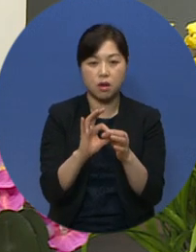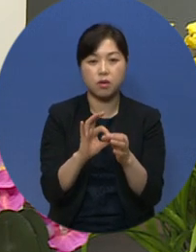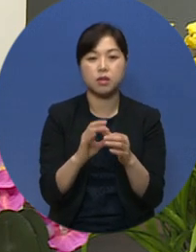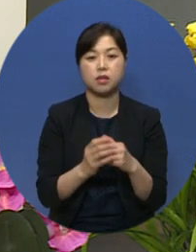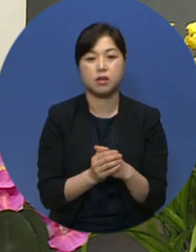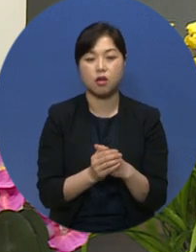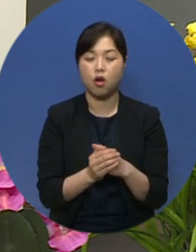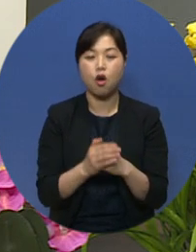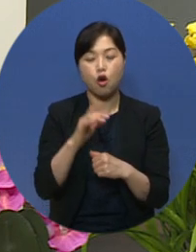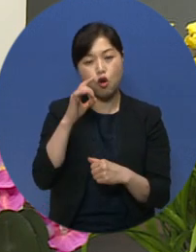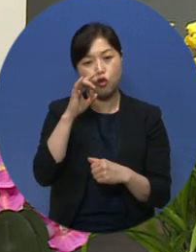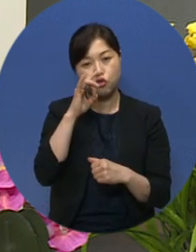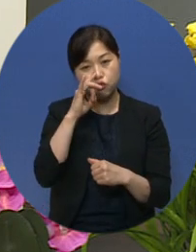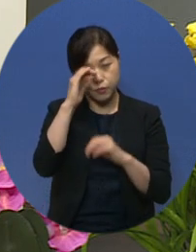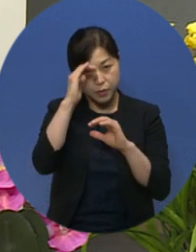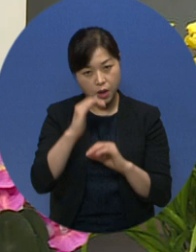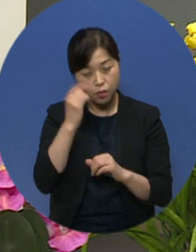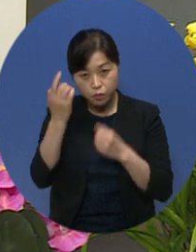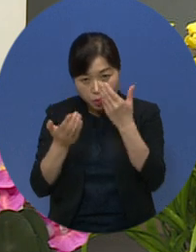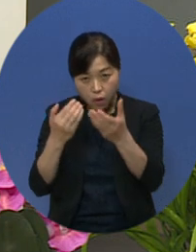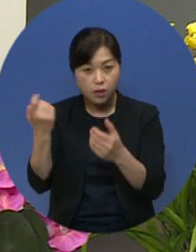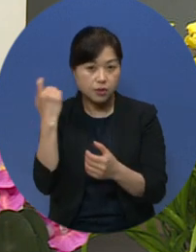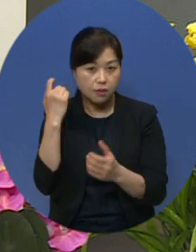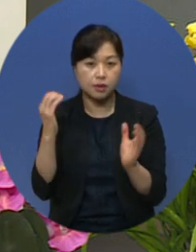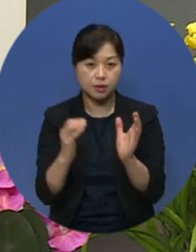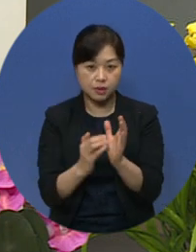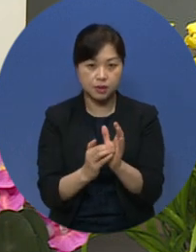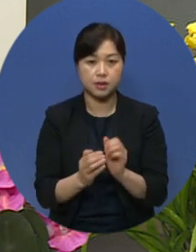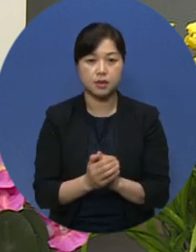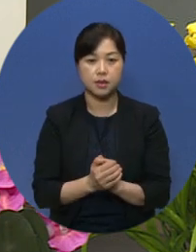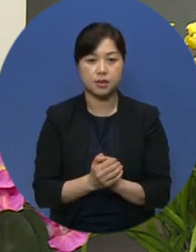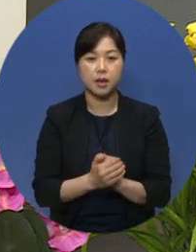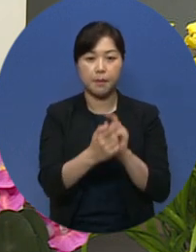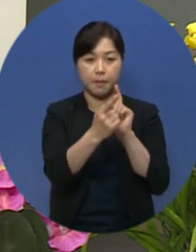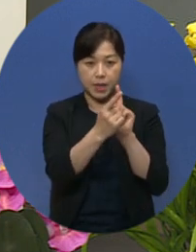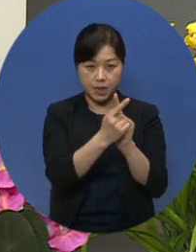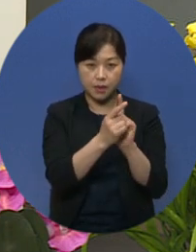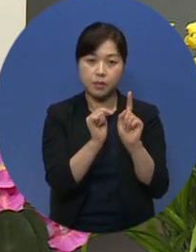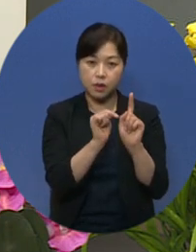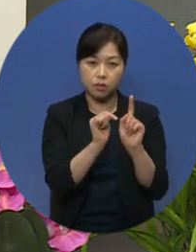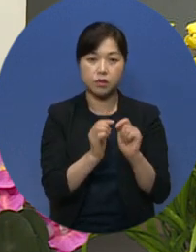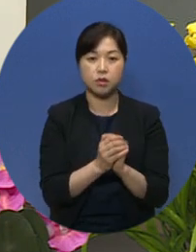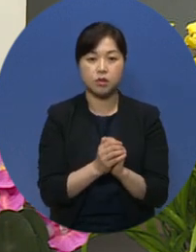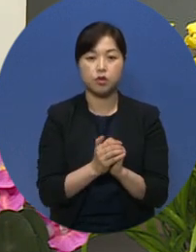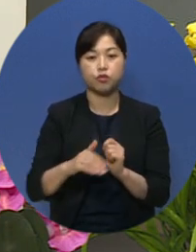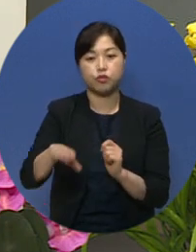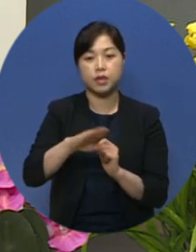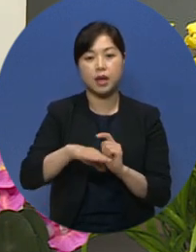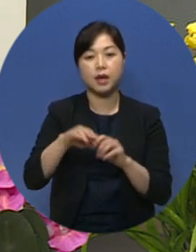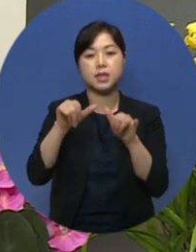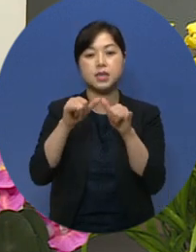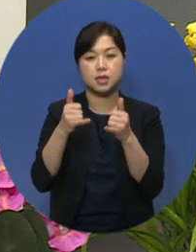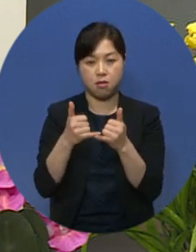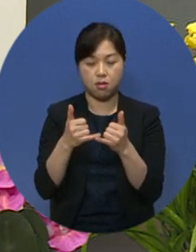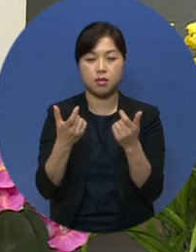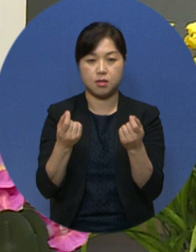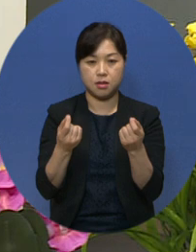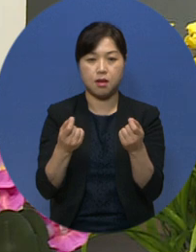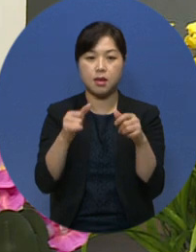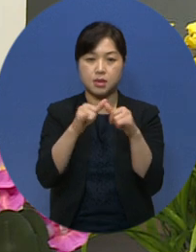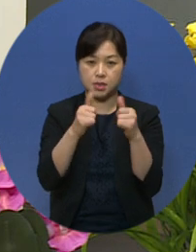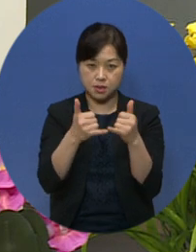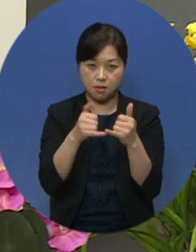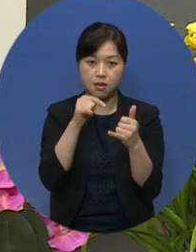궁금한 것을 들어봤습니다 이 만남이라는 것은 우리가 인연이라고 하지만 그 인연 속에